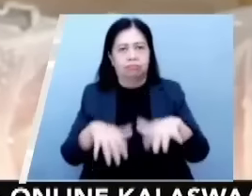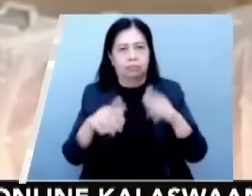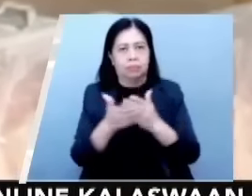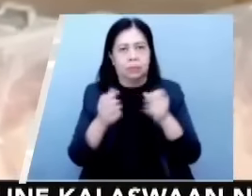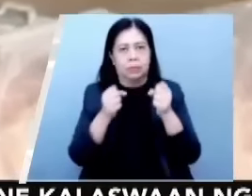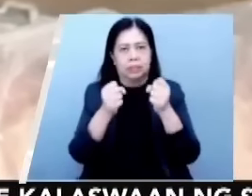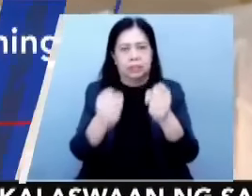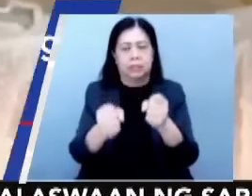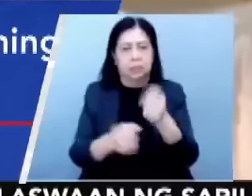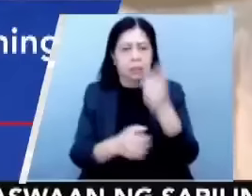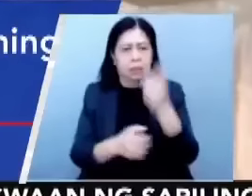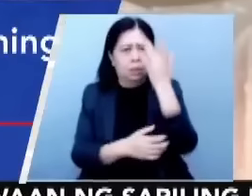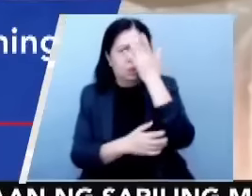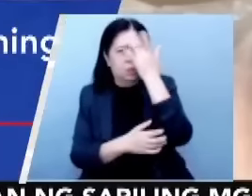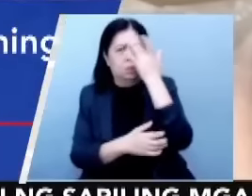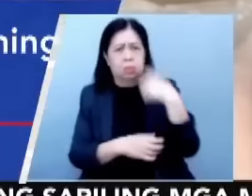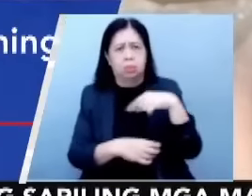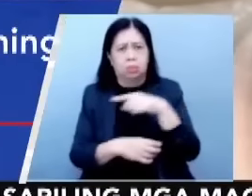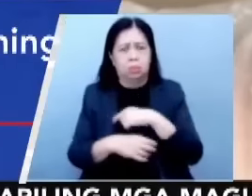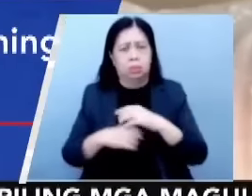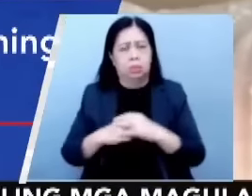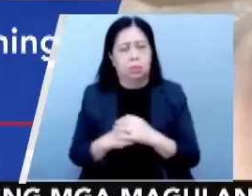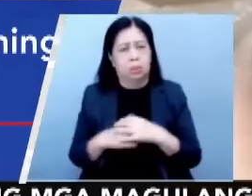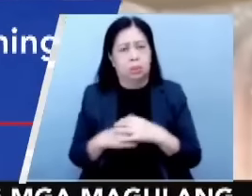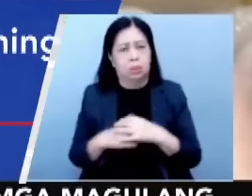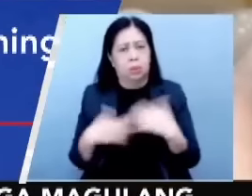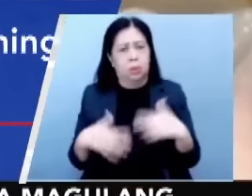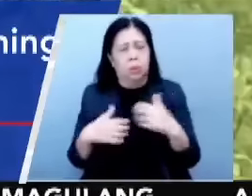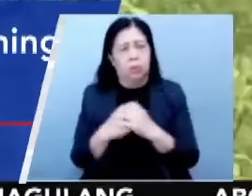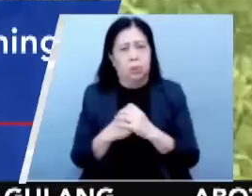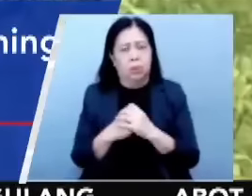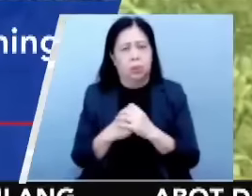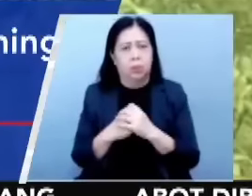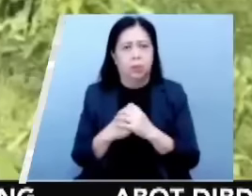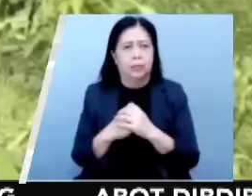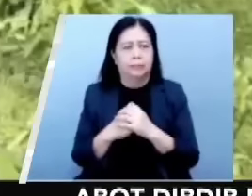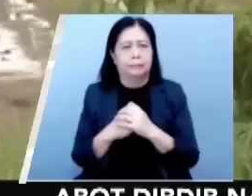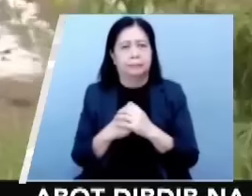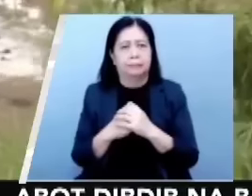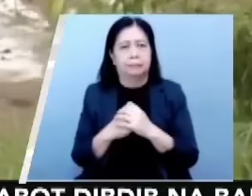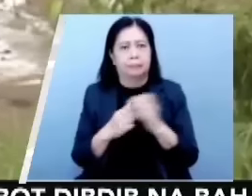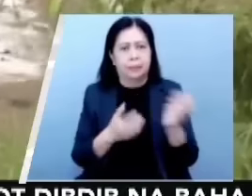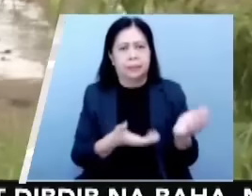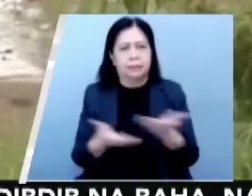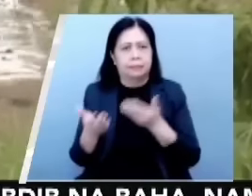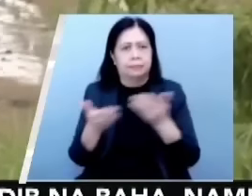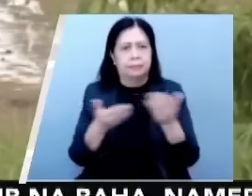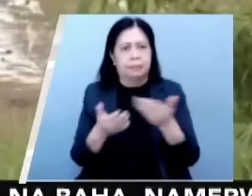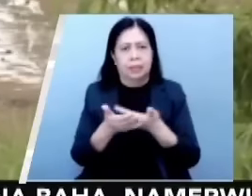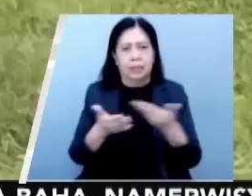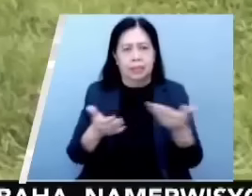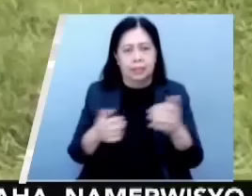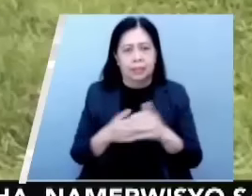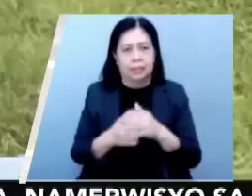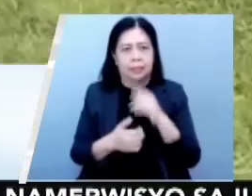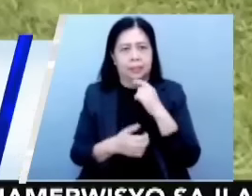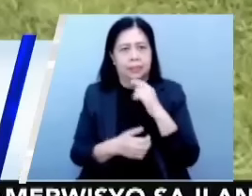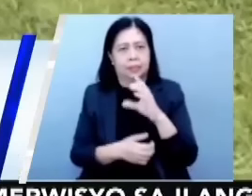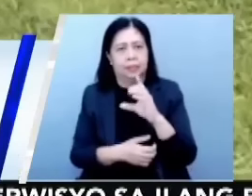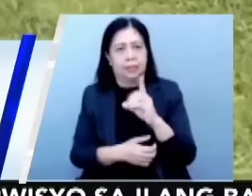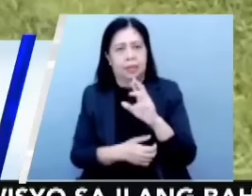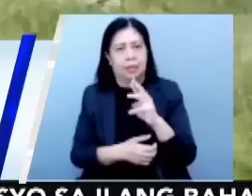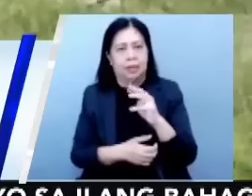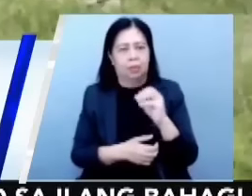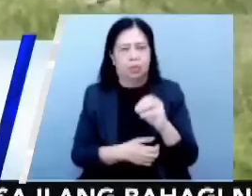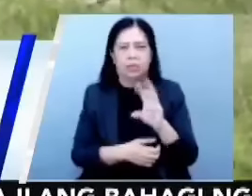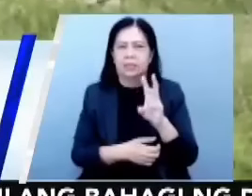miserba. Niya mo gani, karakara dahil may ugkuan, pangsangat sa mong gamit. Sa tala ng CDRRMO, aabot sa 69 na pamilya ang